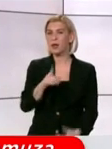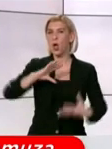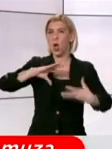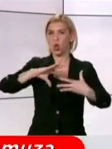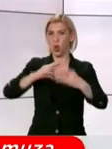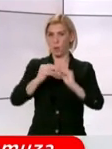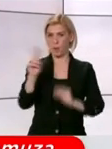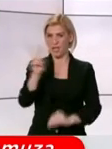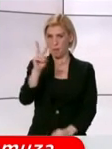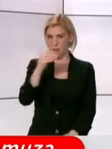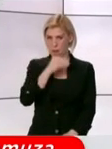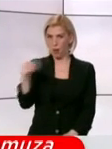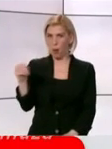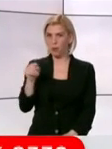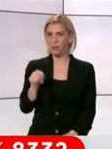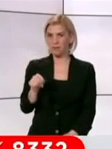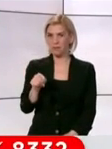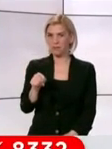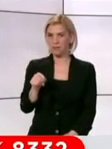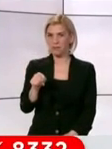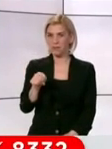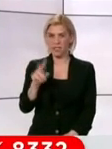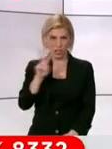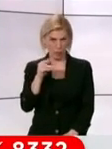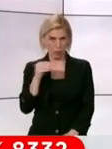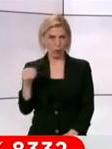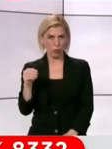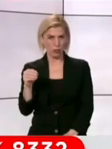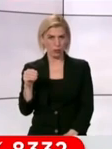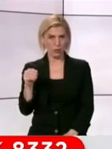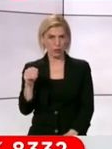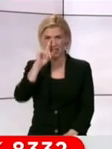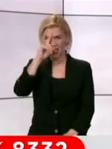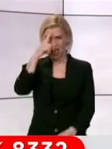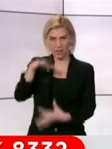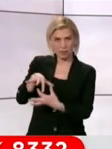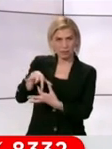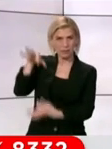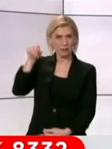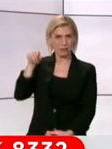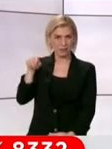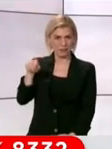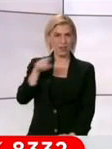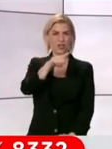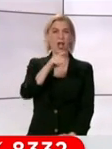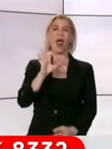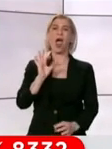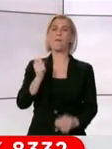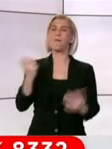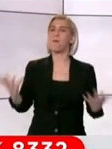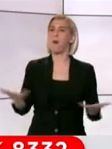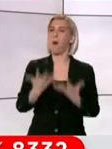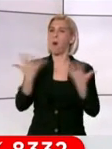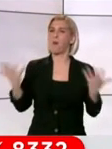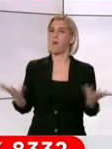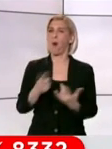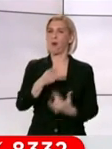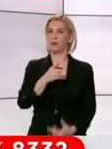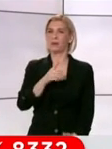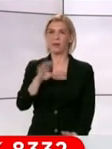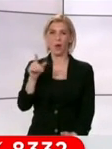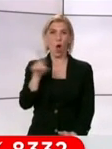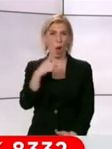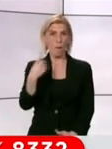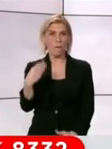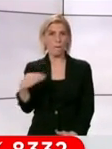milyon. 40 20 milyon. 40. Ama şahıs olarak sizin bonkörlüğünüzü de bildiğim için siz ne kadar bulmuştunuz? 10 milyon dedi.